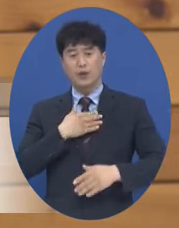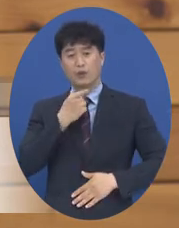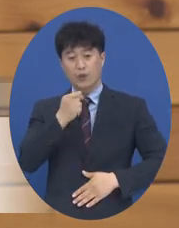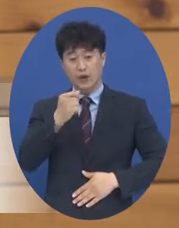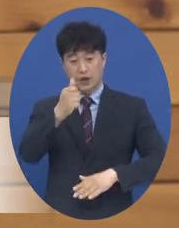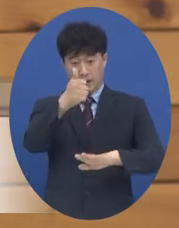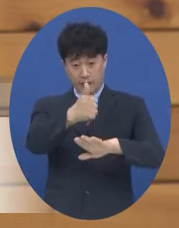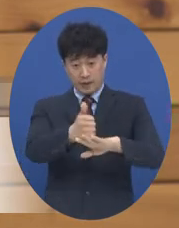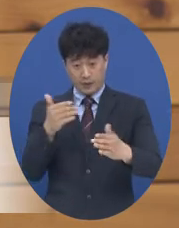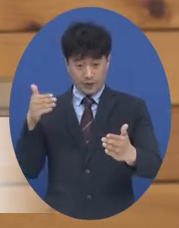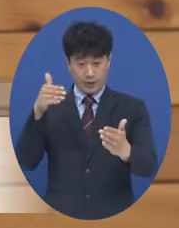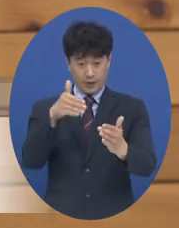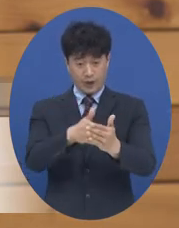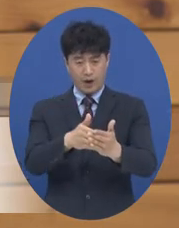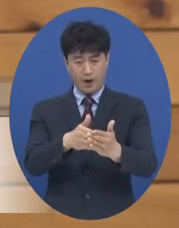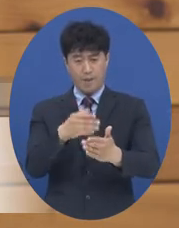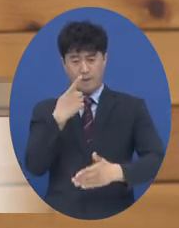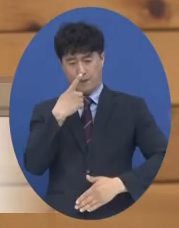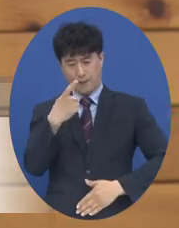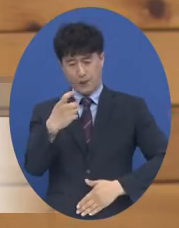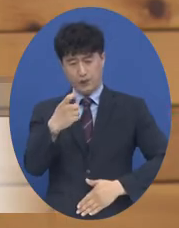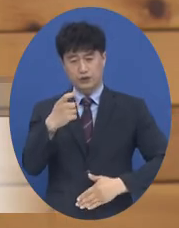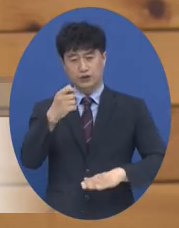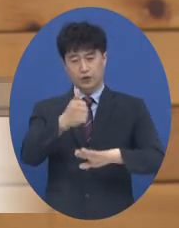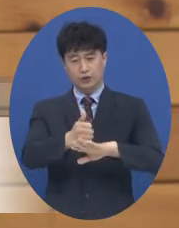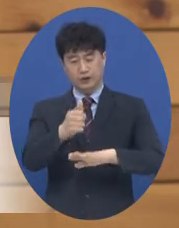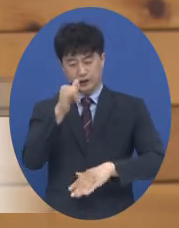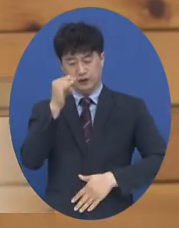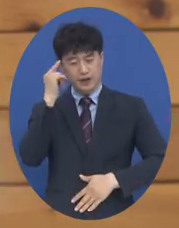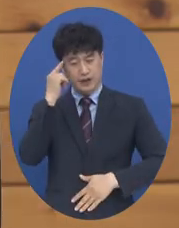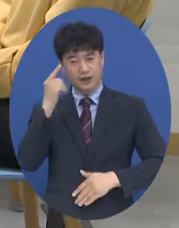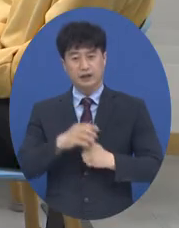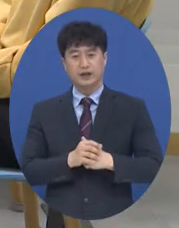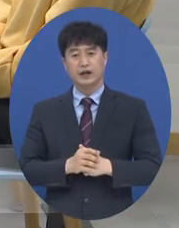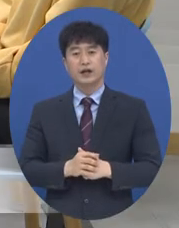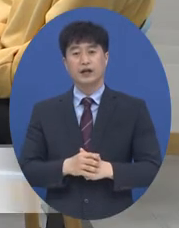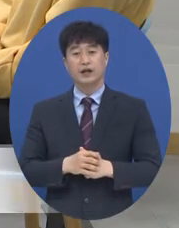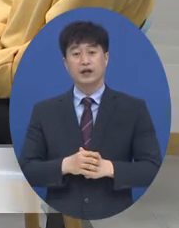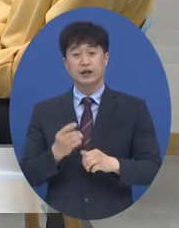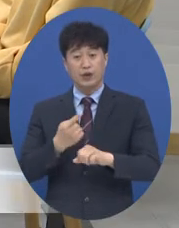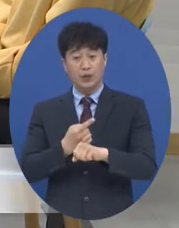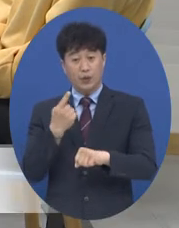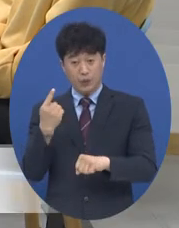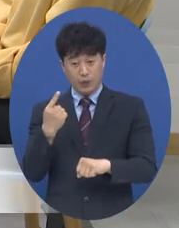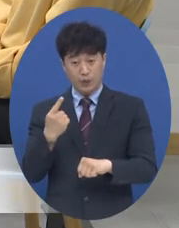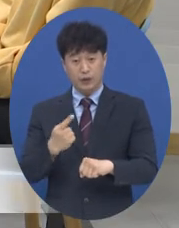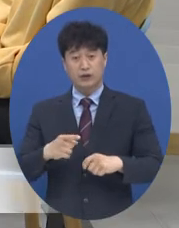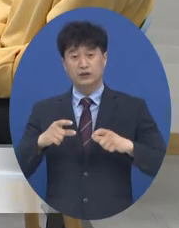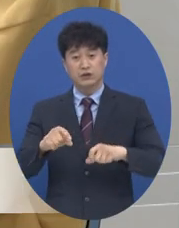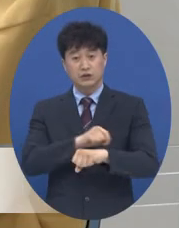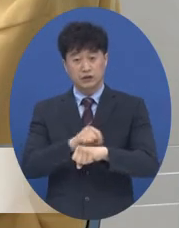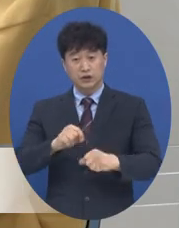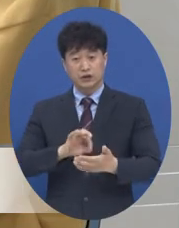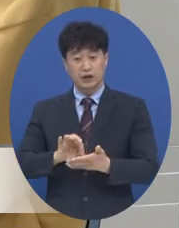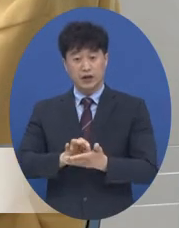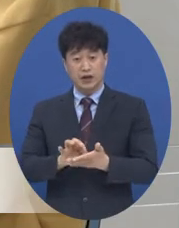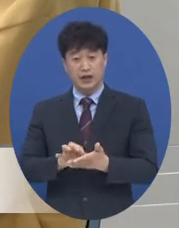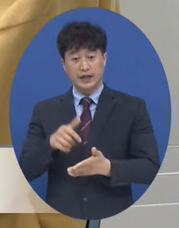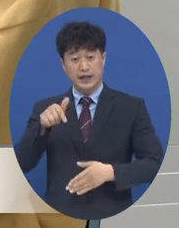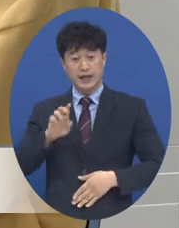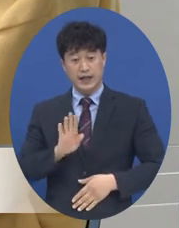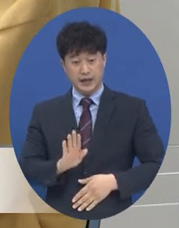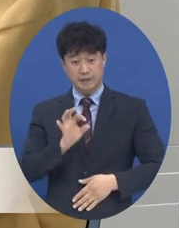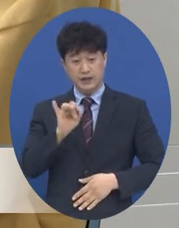무조건 내가 원하는 결승골에 도달하시는 멋진 마라톤을 하실 거라고 생각합니다. 이 밖에 경기 남북부의 지역적 특색을